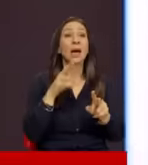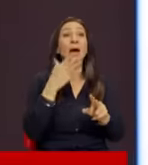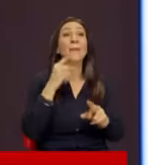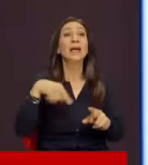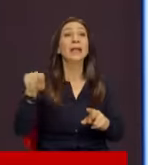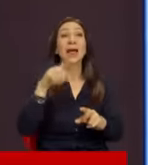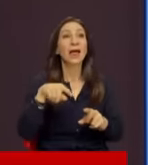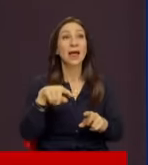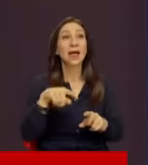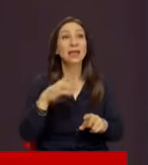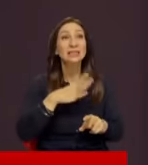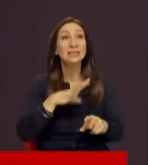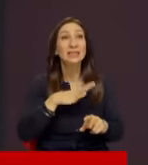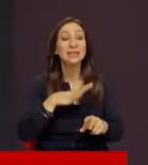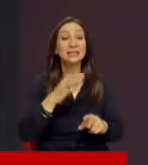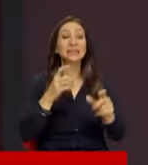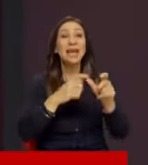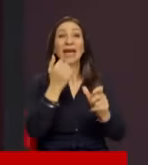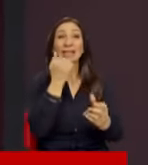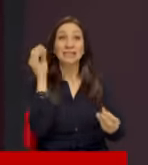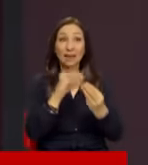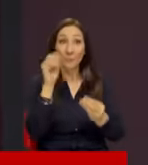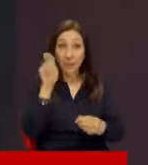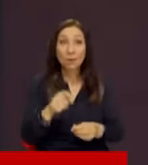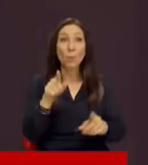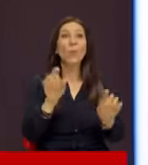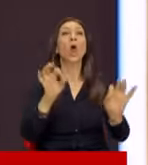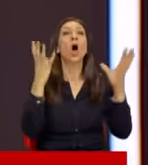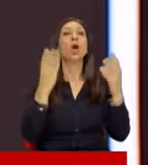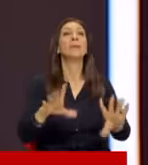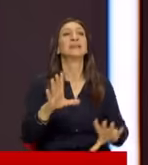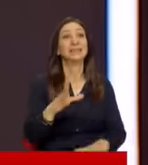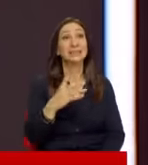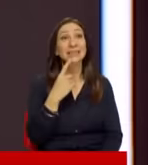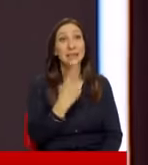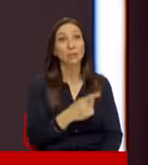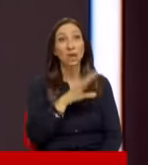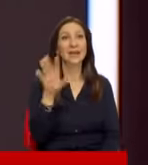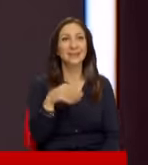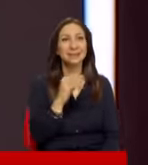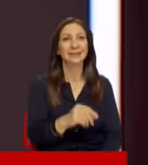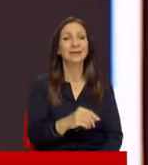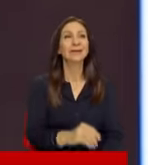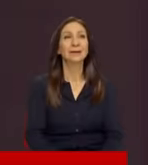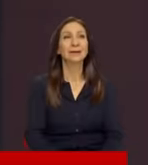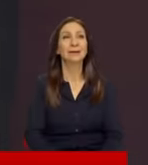Emeklilere istenen seyyanen zamı yapsaydık böyle olmazdı demiş herkes.